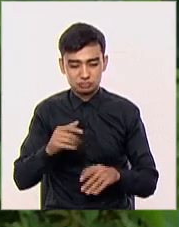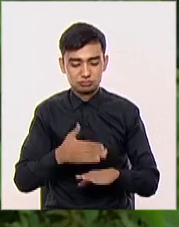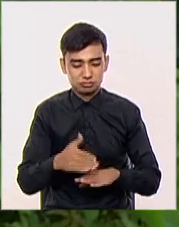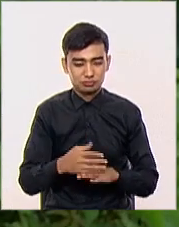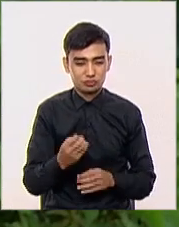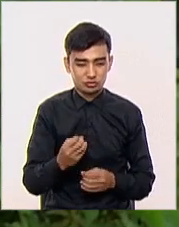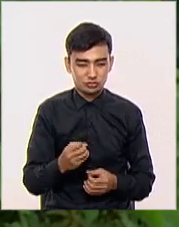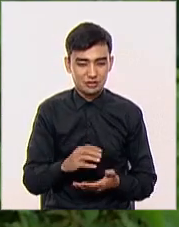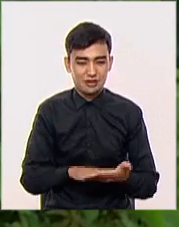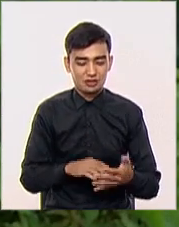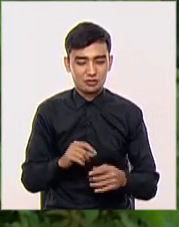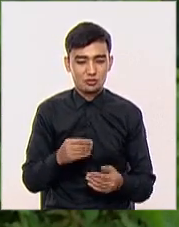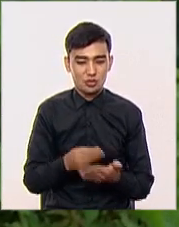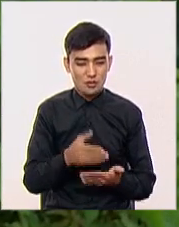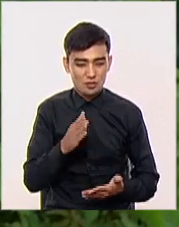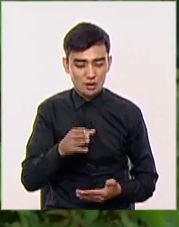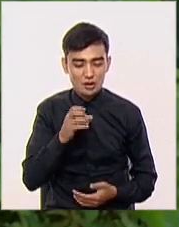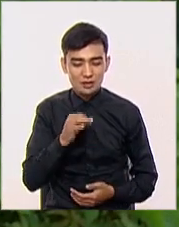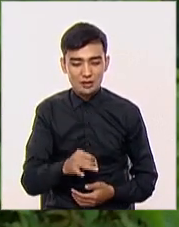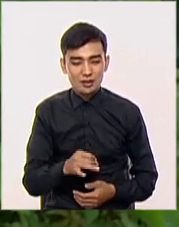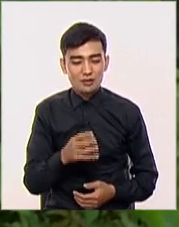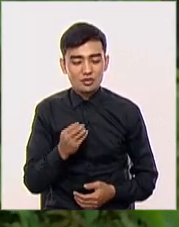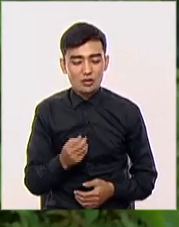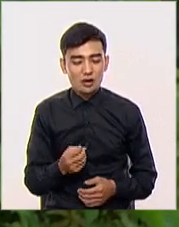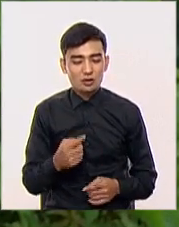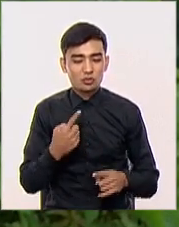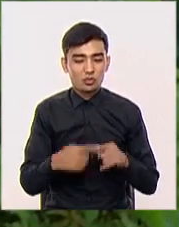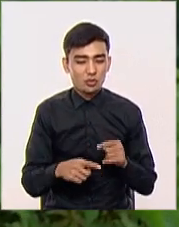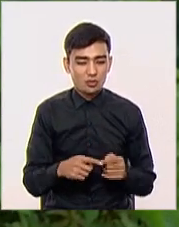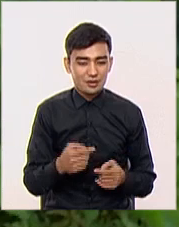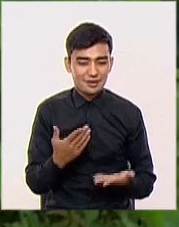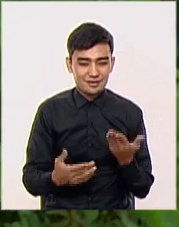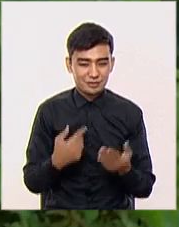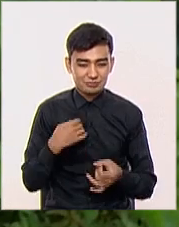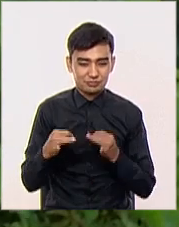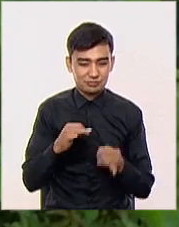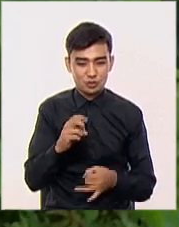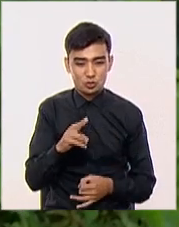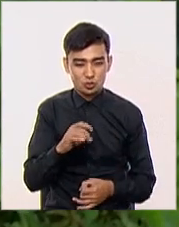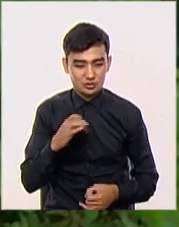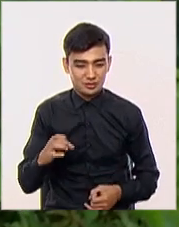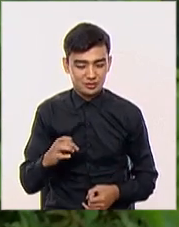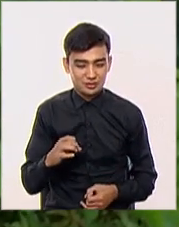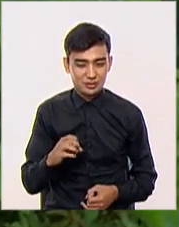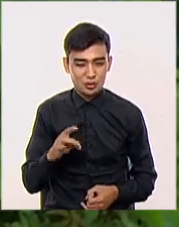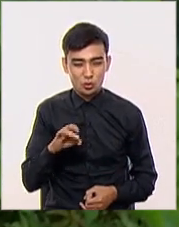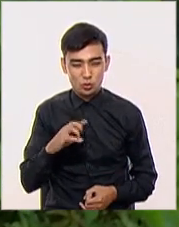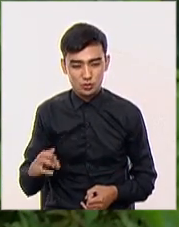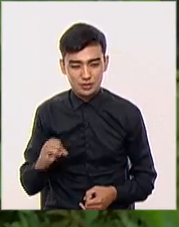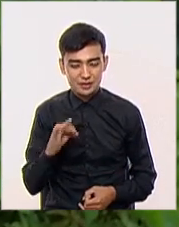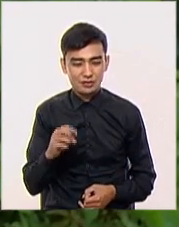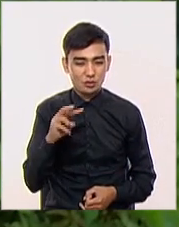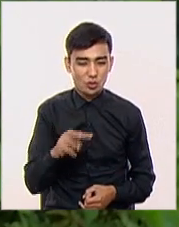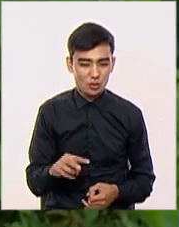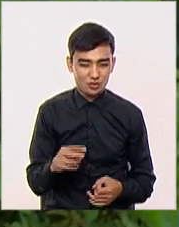продолжать укрепление. Да? Вот. С другой стороны, если мы разговариваем о курсе рубля к